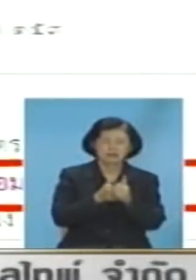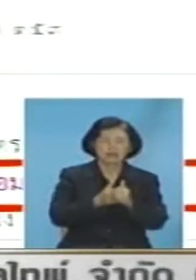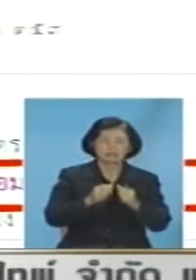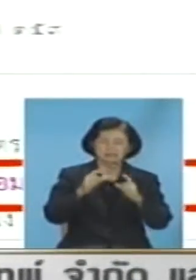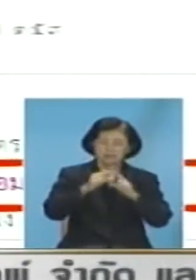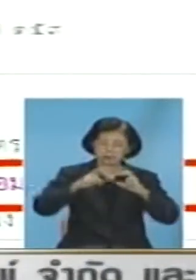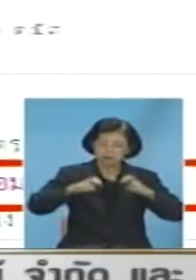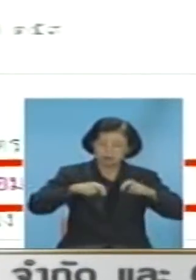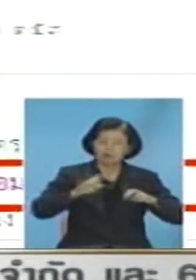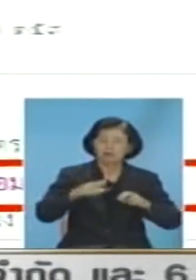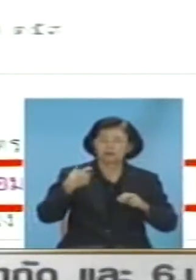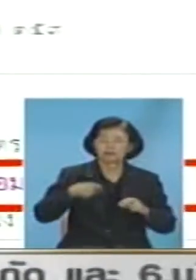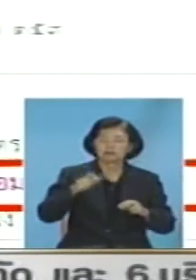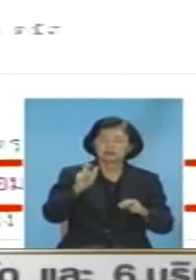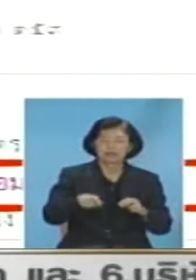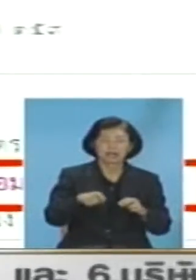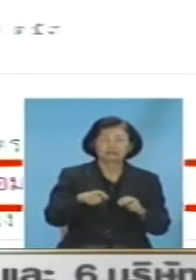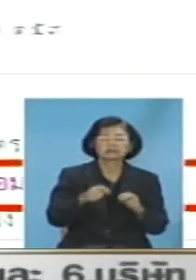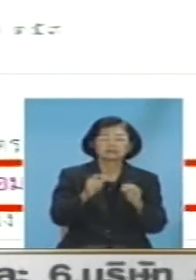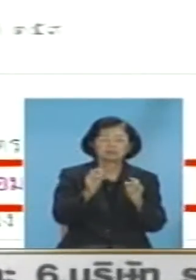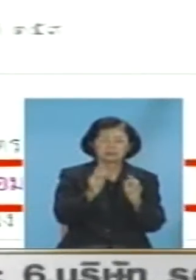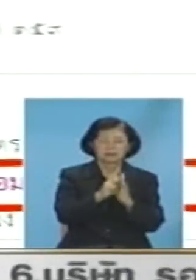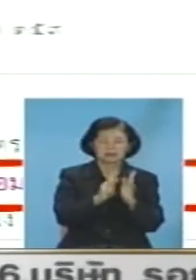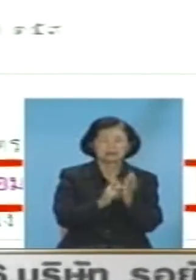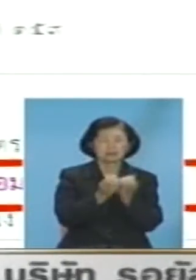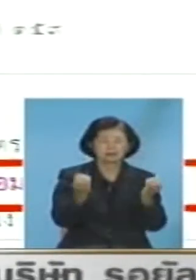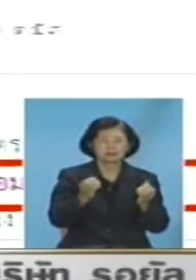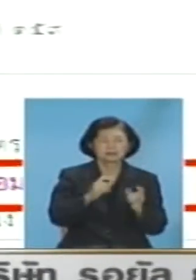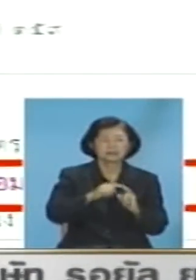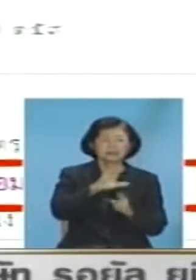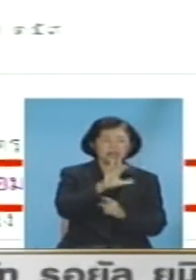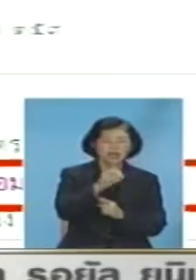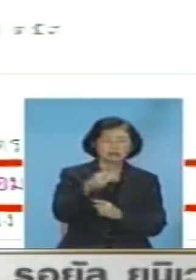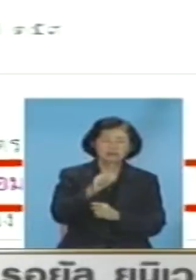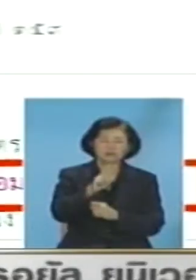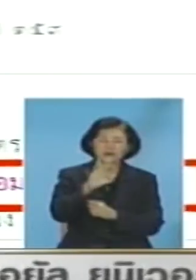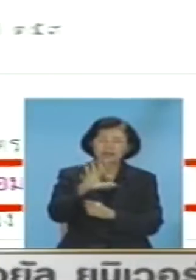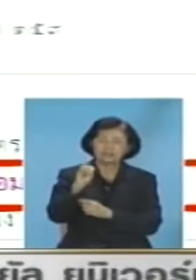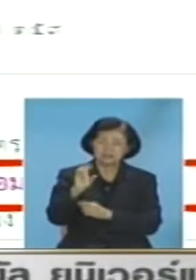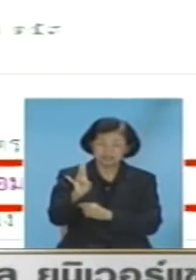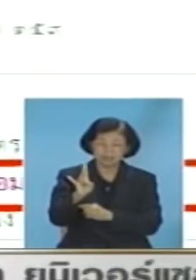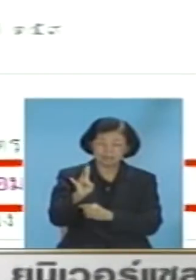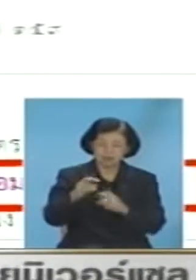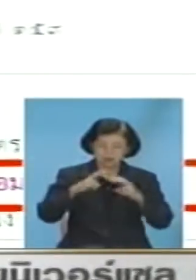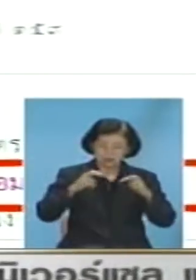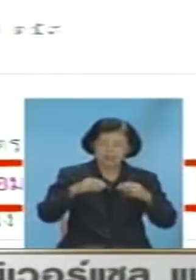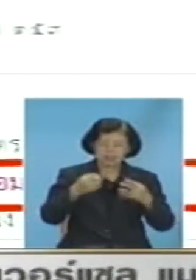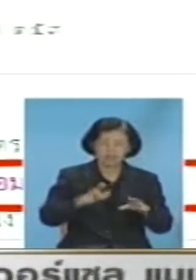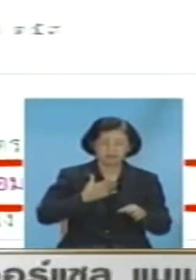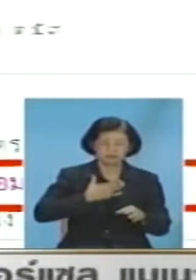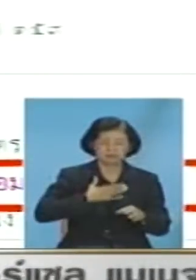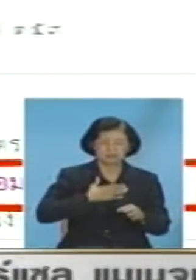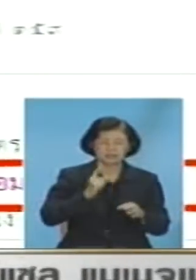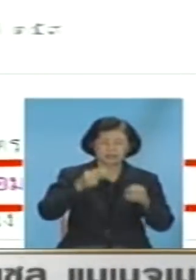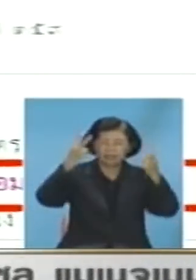นูญที่ 9/2557 ซึ่งก็ได้วินิจฉัยให้สถานะความเป็นนายกรัฐมนตรี